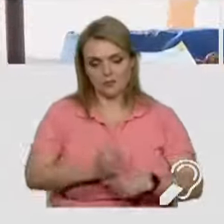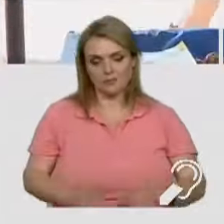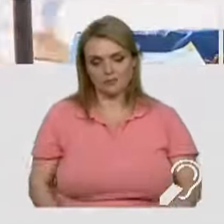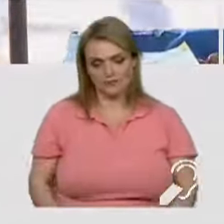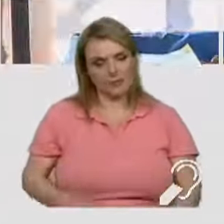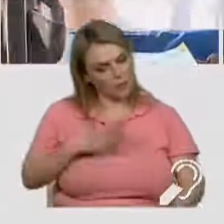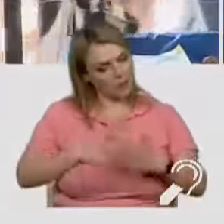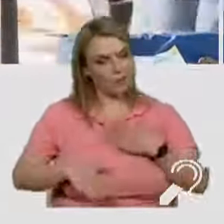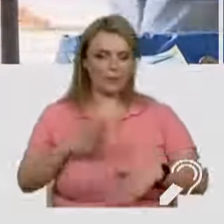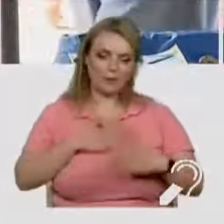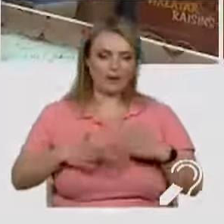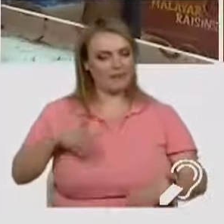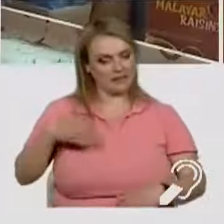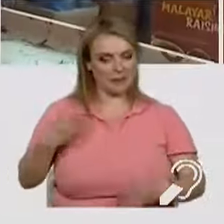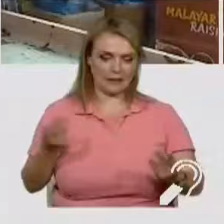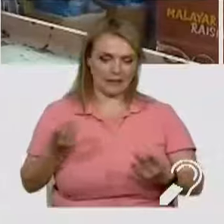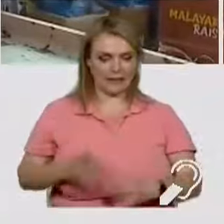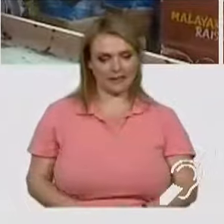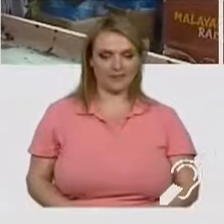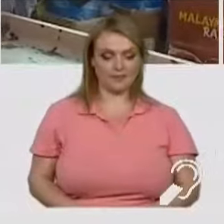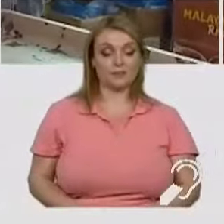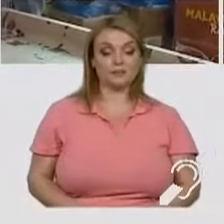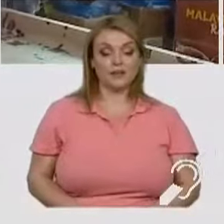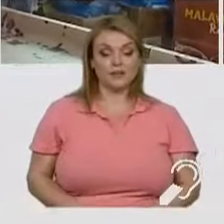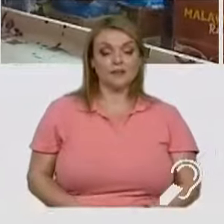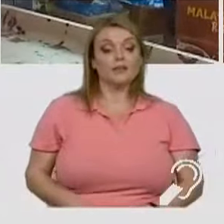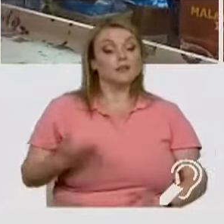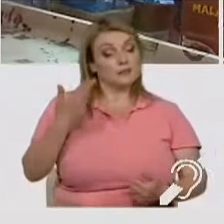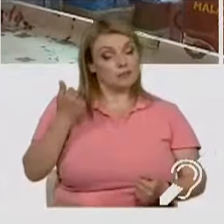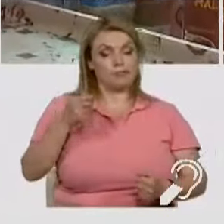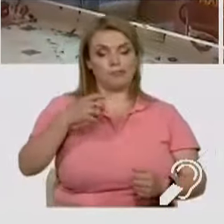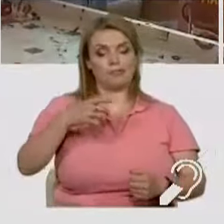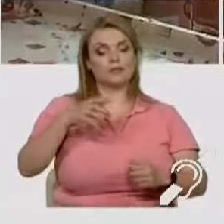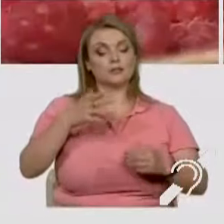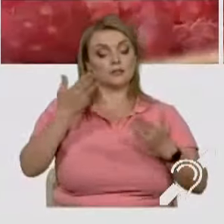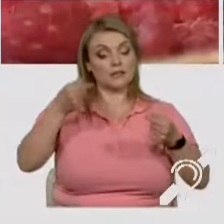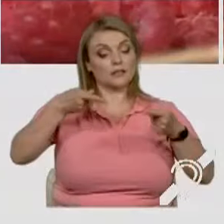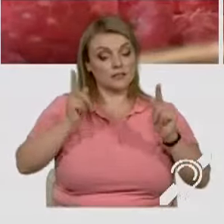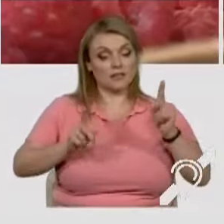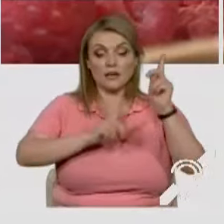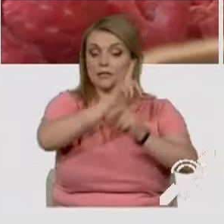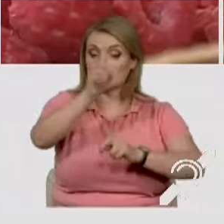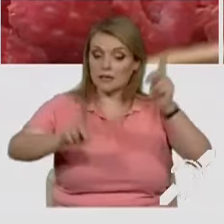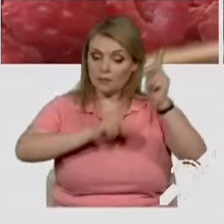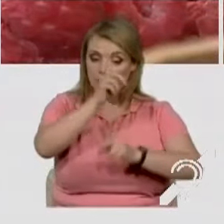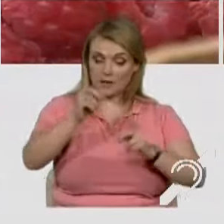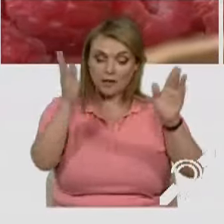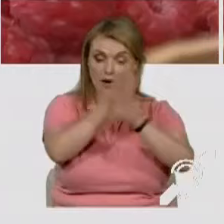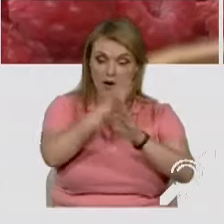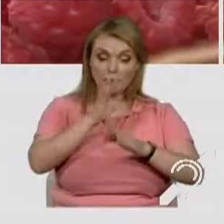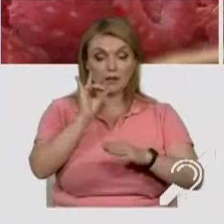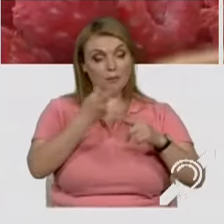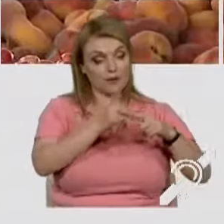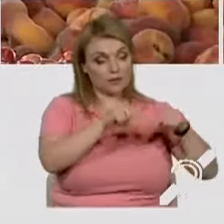dacă vitamine trebuie? Sinopticienii confirmă că încălzirea globală și-a pus amprenta asupra climei din